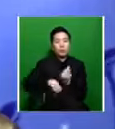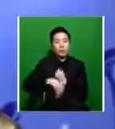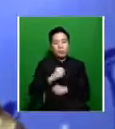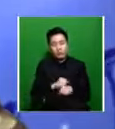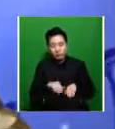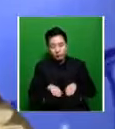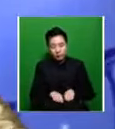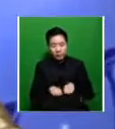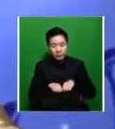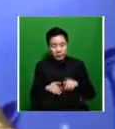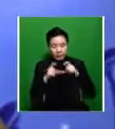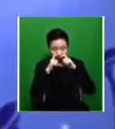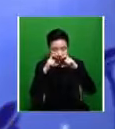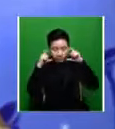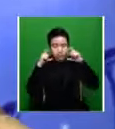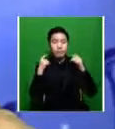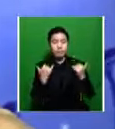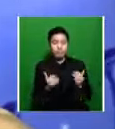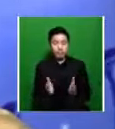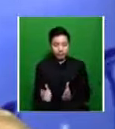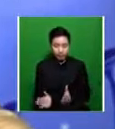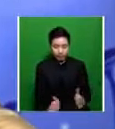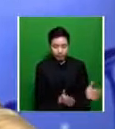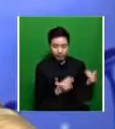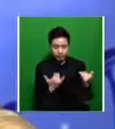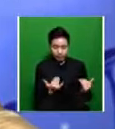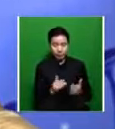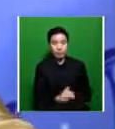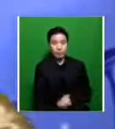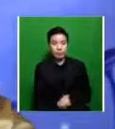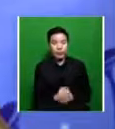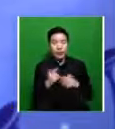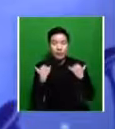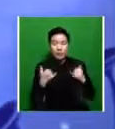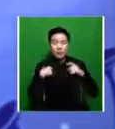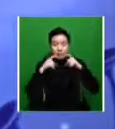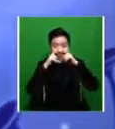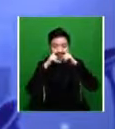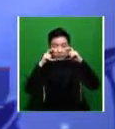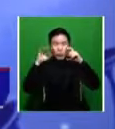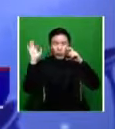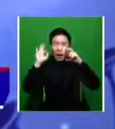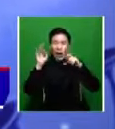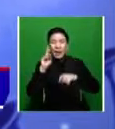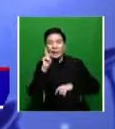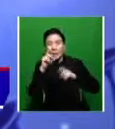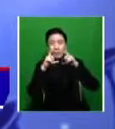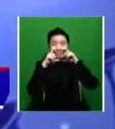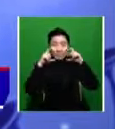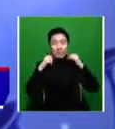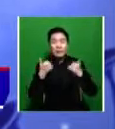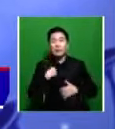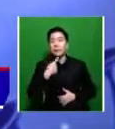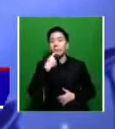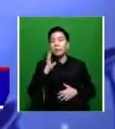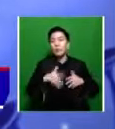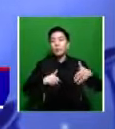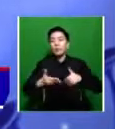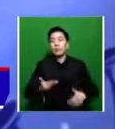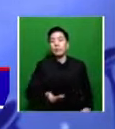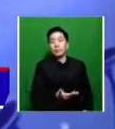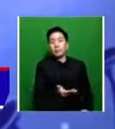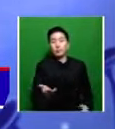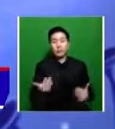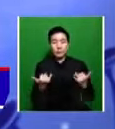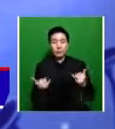ทั้ง11โรงงานนะคะเมื่อพูดถึงหน้ากากอนามัยแล้วก็ขอยืนยันกับพี่น้องประชาชนว่ารั